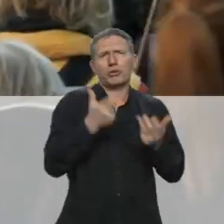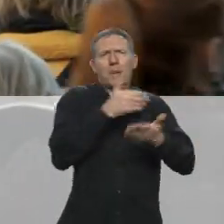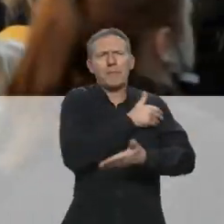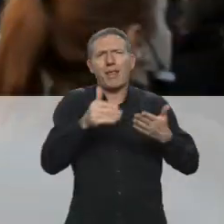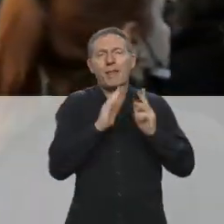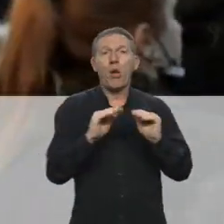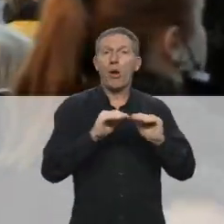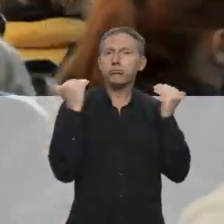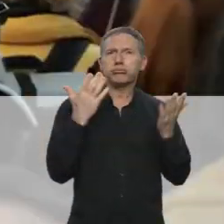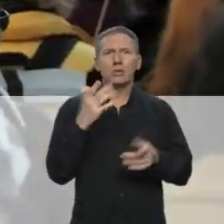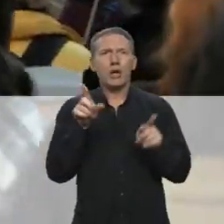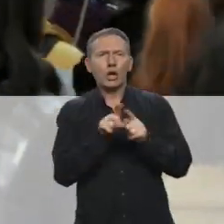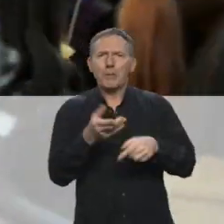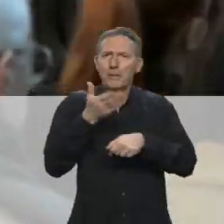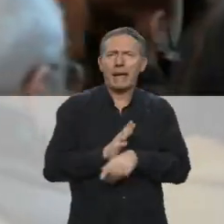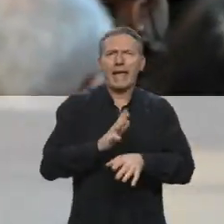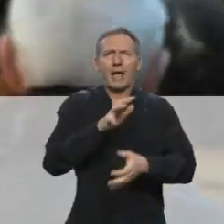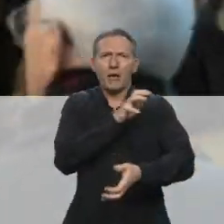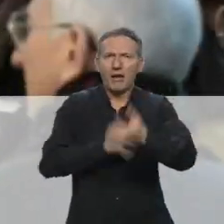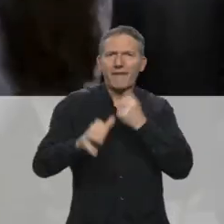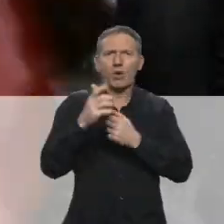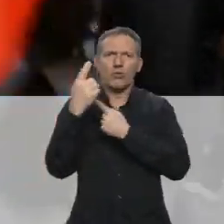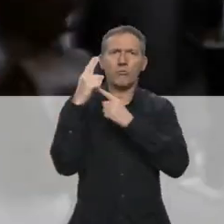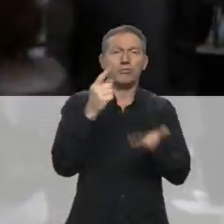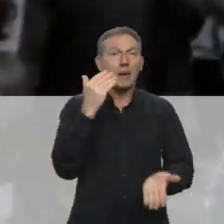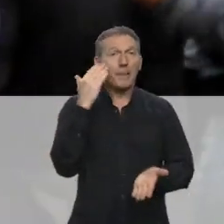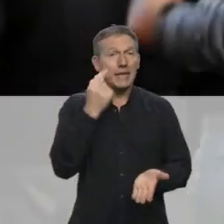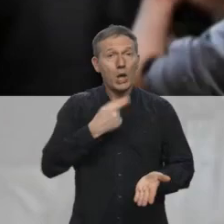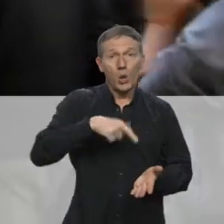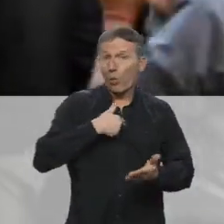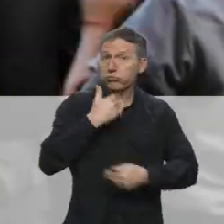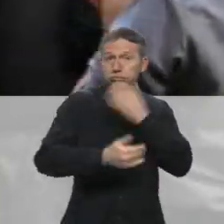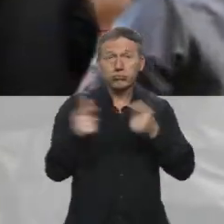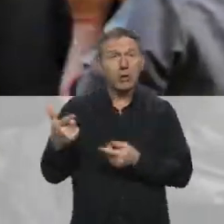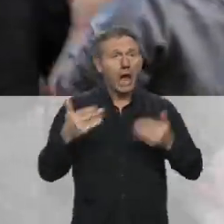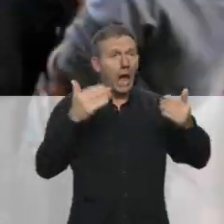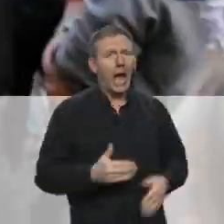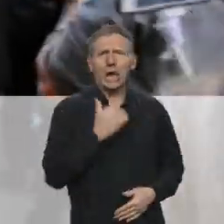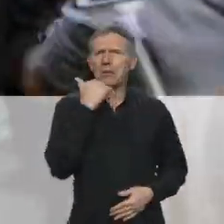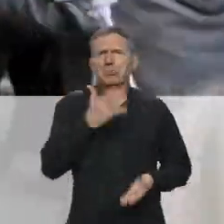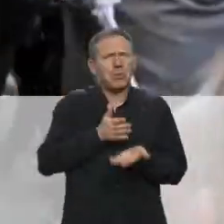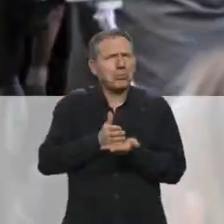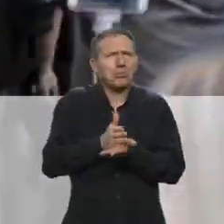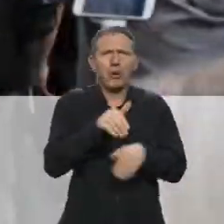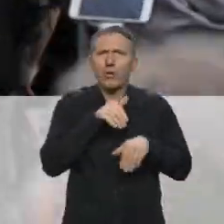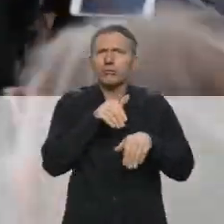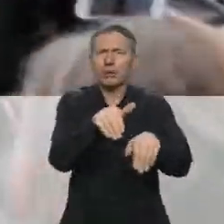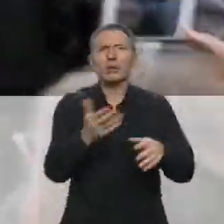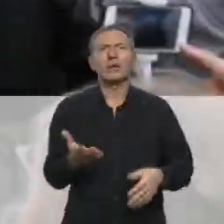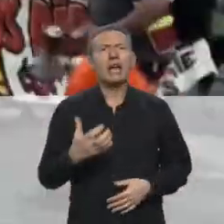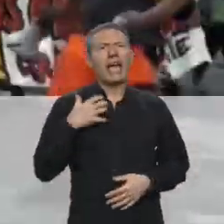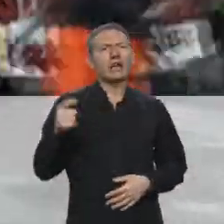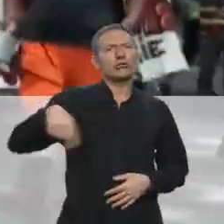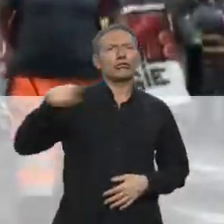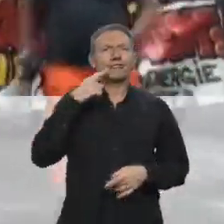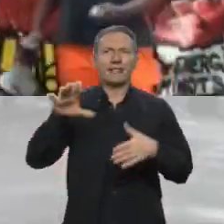en avoir assez, qu'on est des millions prêts à se révolter, et que si on s'y met, ils ne pourront pas nous arrêter. Les